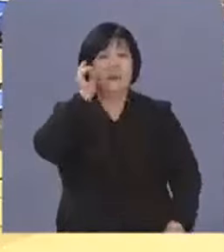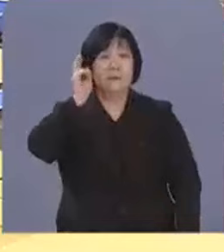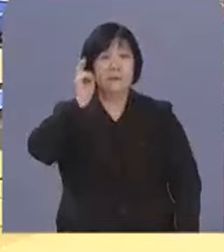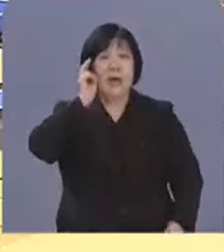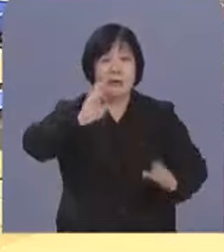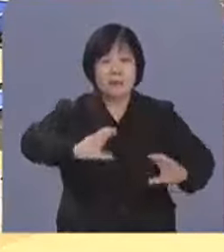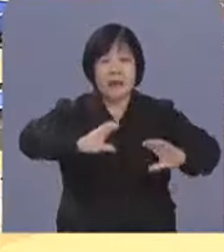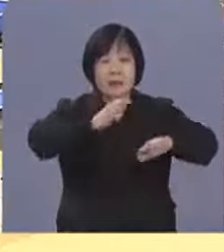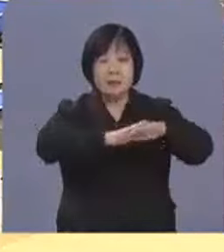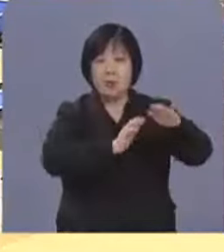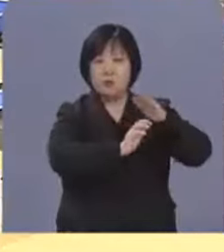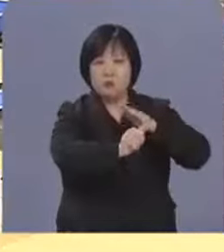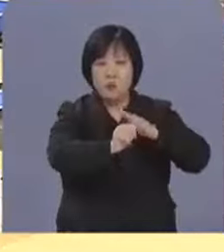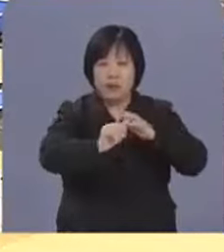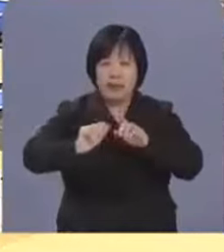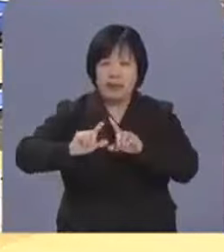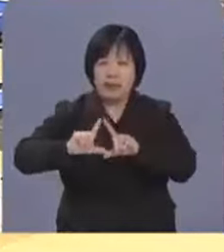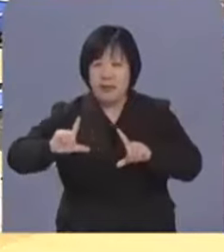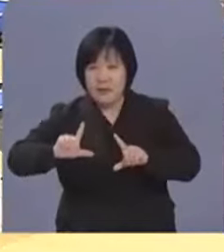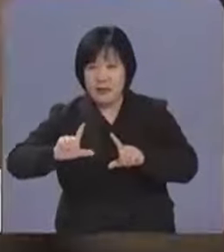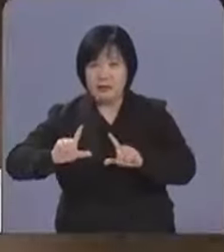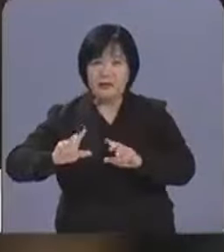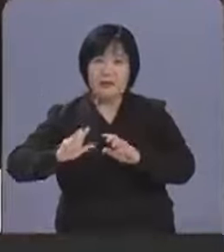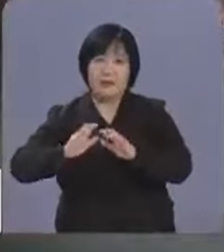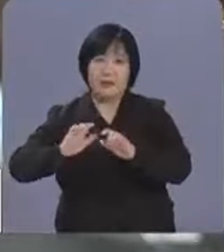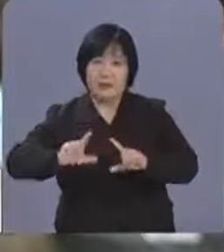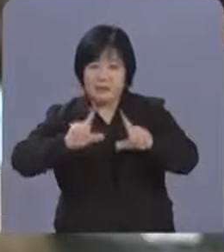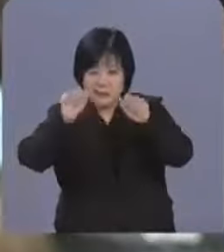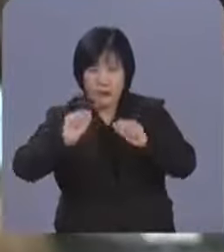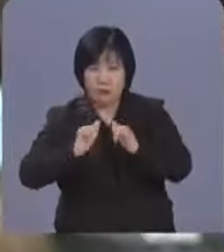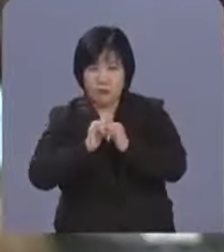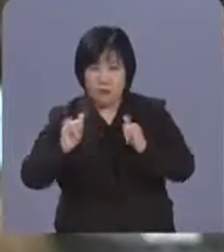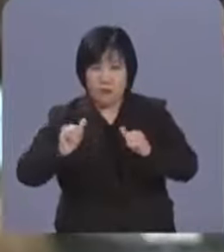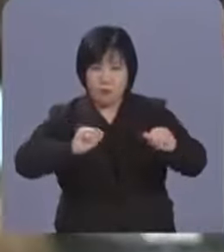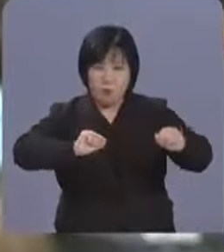세계적인 선수들과 생활체육인들의 동반 활약 속에 부산